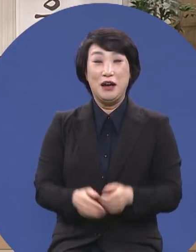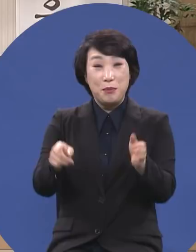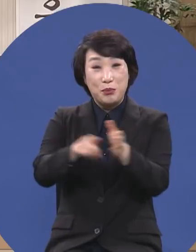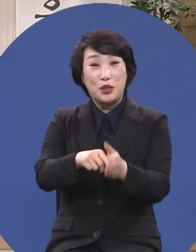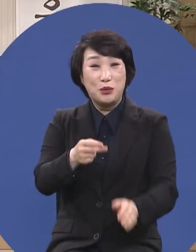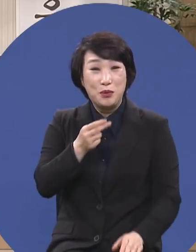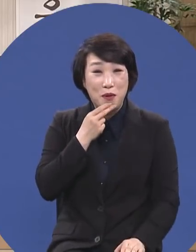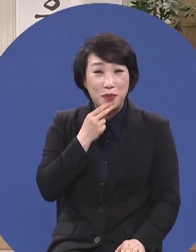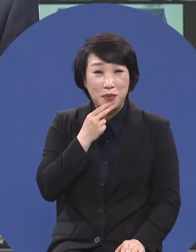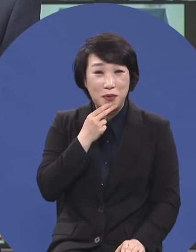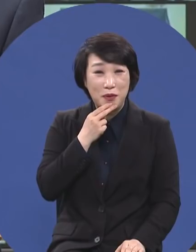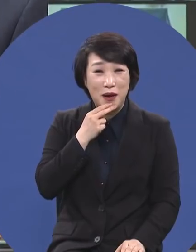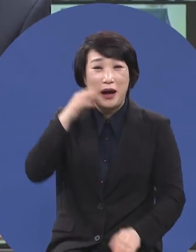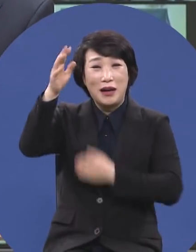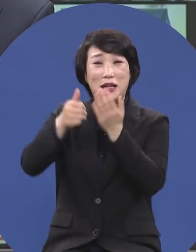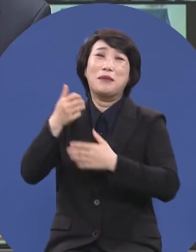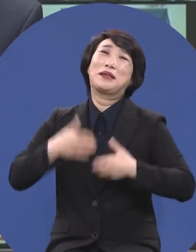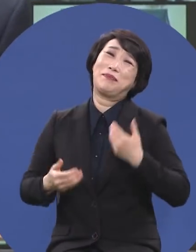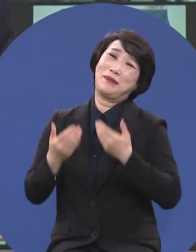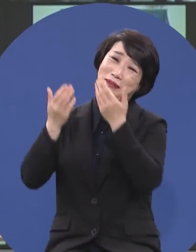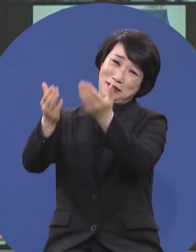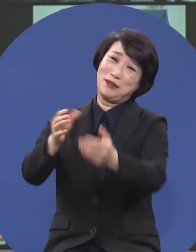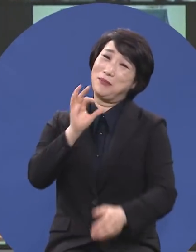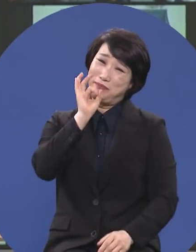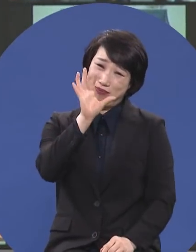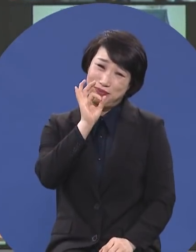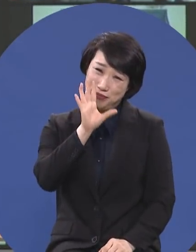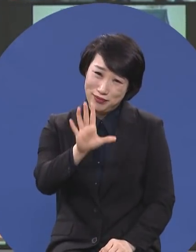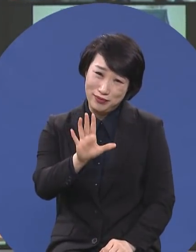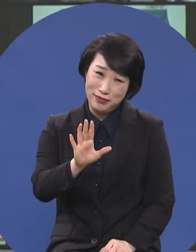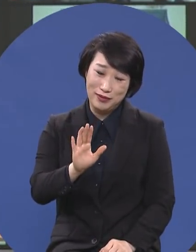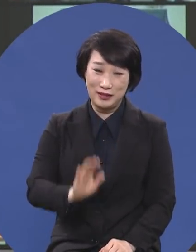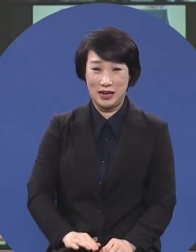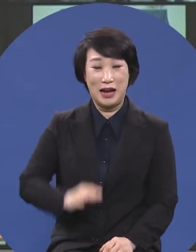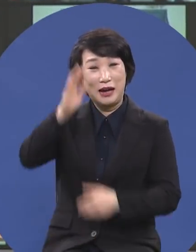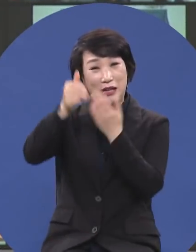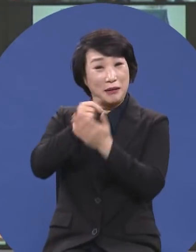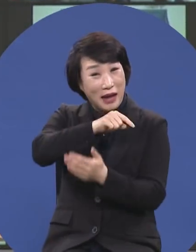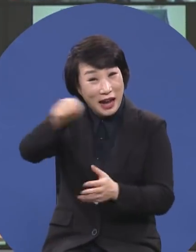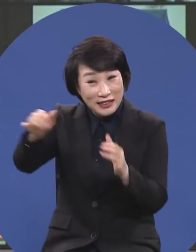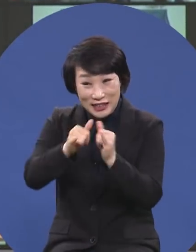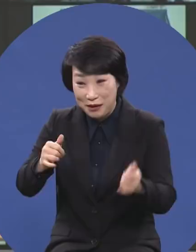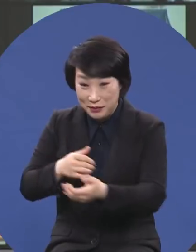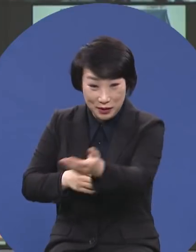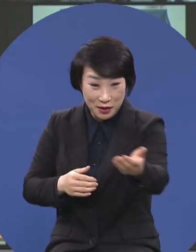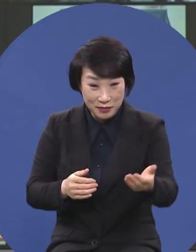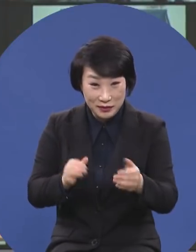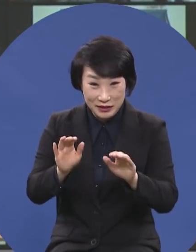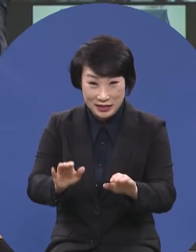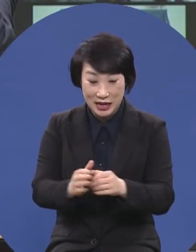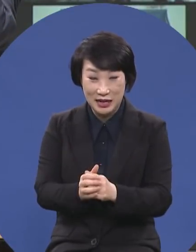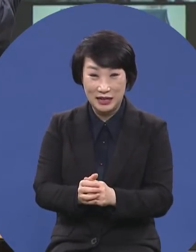믿음이 없이는 기쁘시게 못하나니 하나님께 나아가는 자는